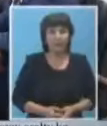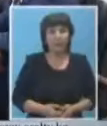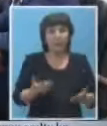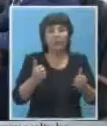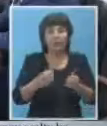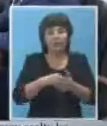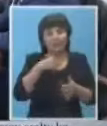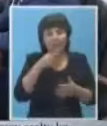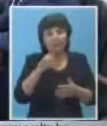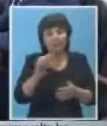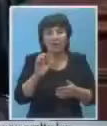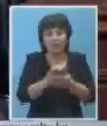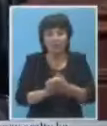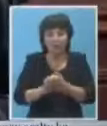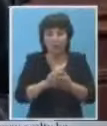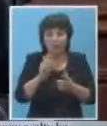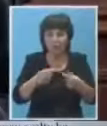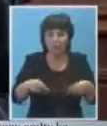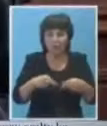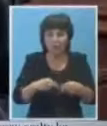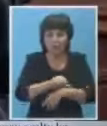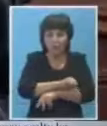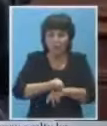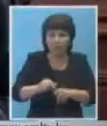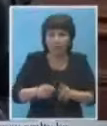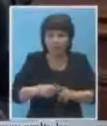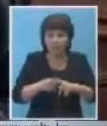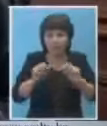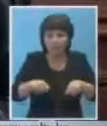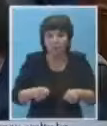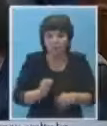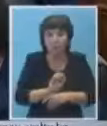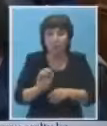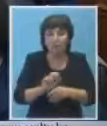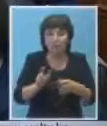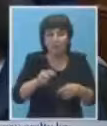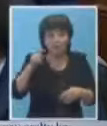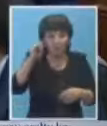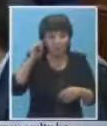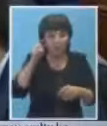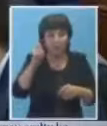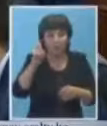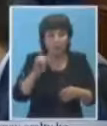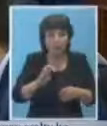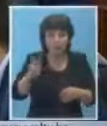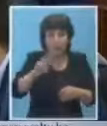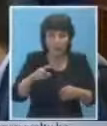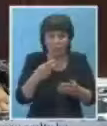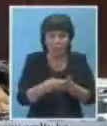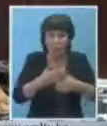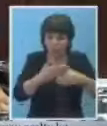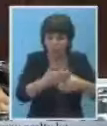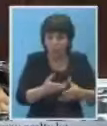Бұған дейін айтылғанда Еуразиялық экономикалық одақ аясында шекарадағы техникалық мүмкіндіктерді жетілдіру мақсатында Қырғыз еліне 100 миллион доллар көлемінде